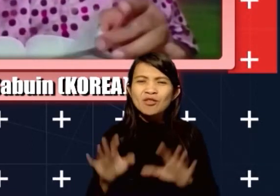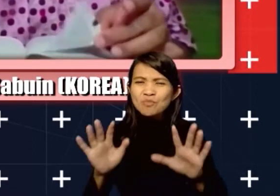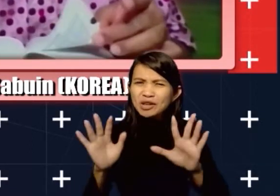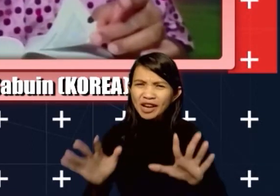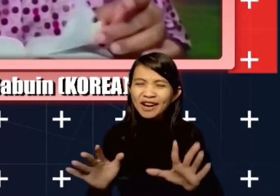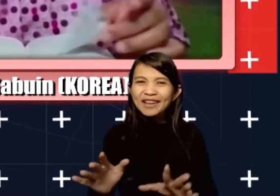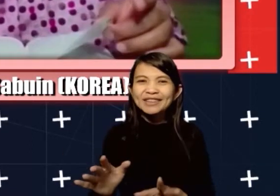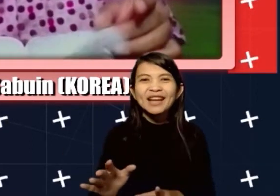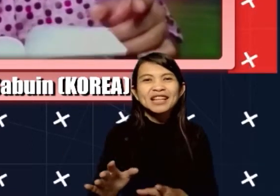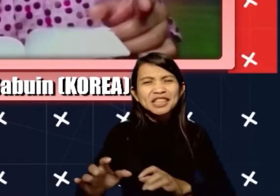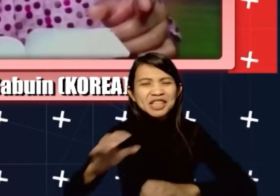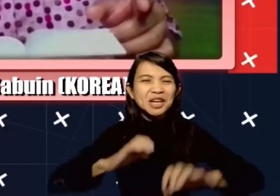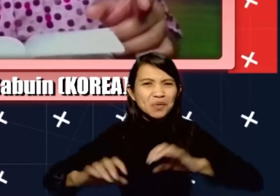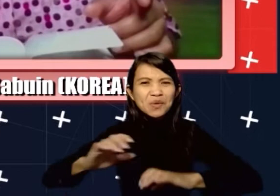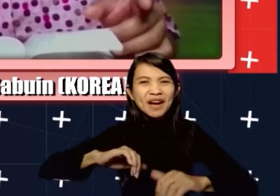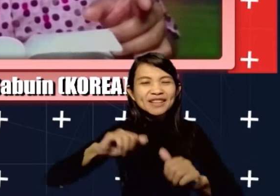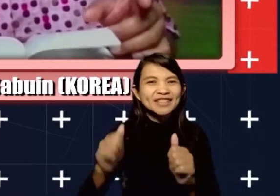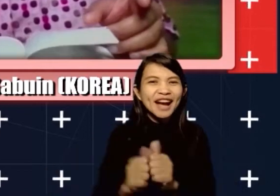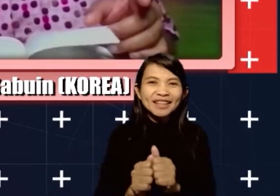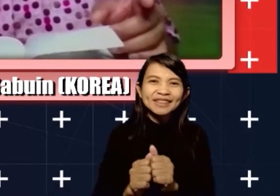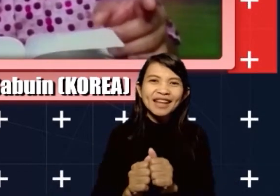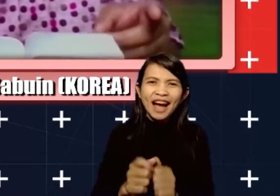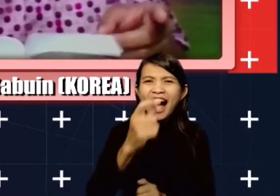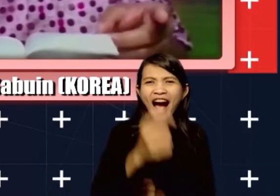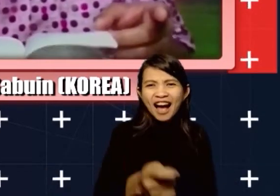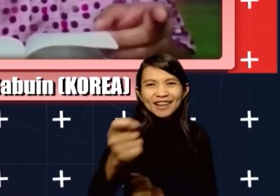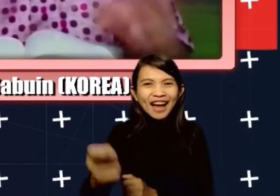Dilakukan dengan alat peraga. Boleh baca itu di